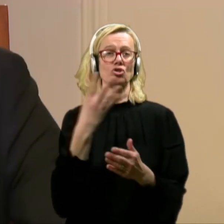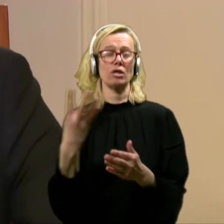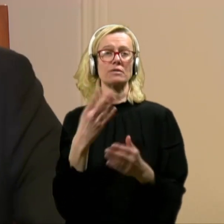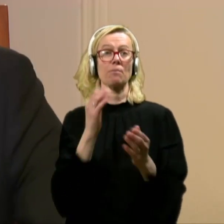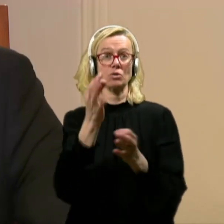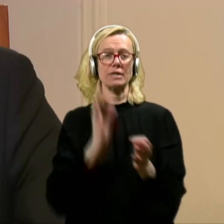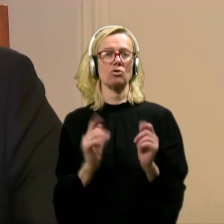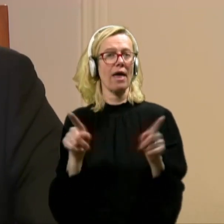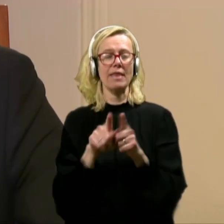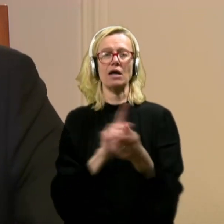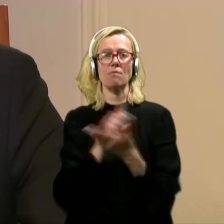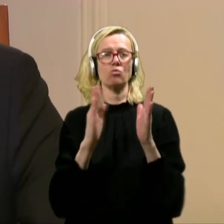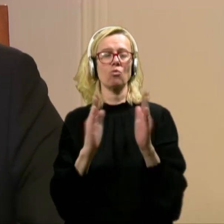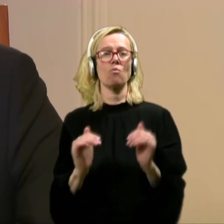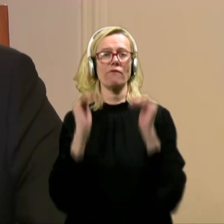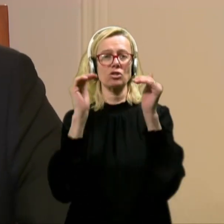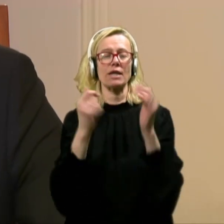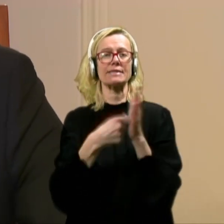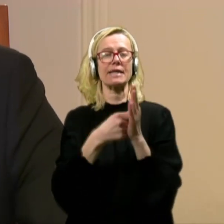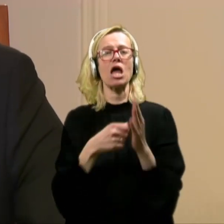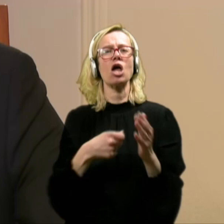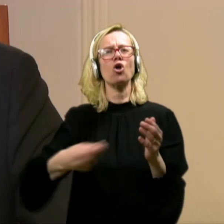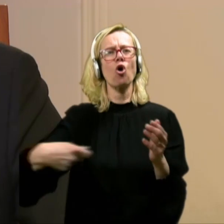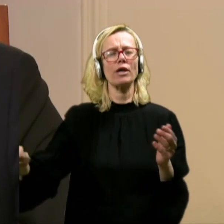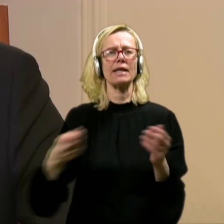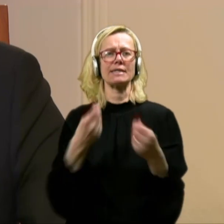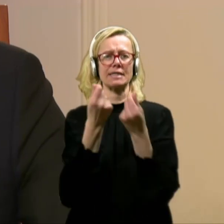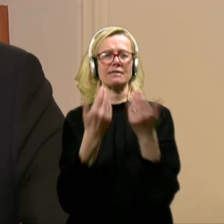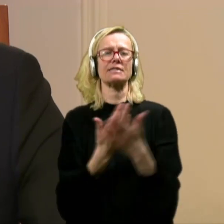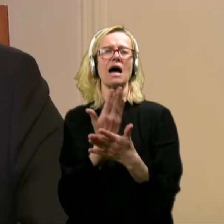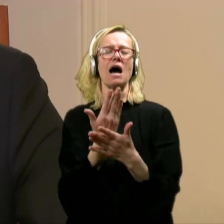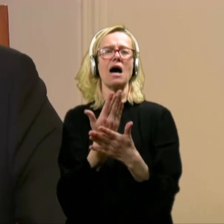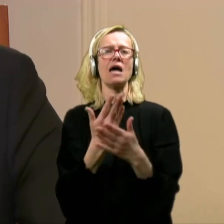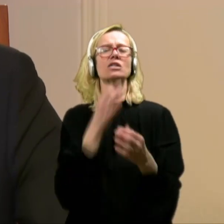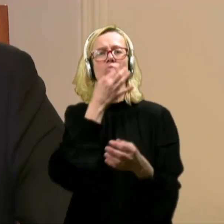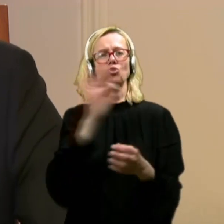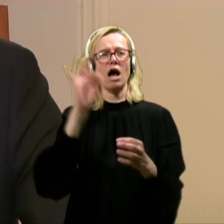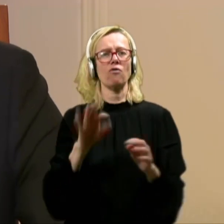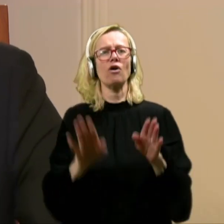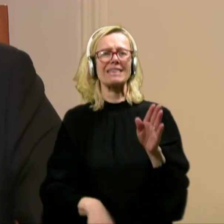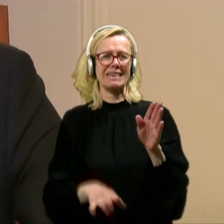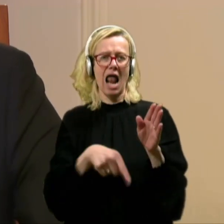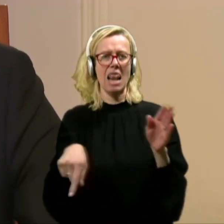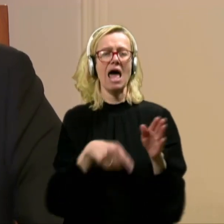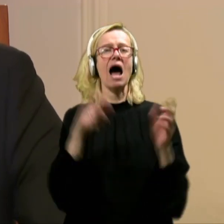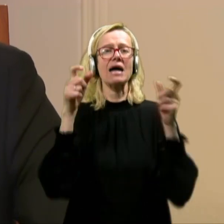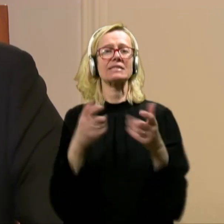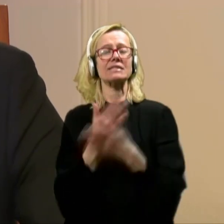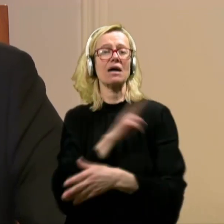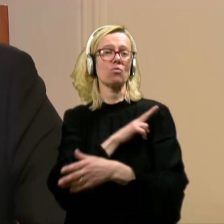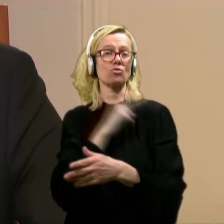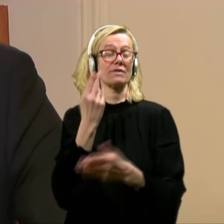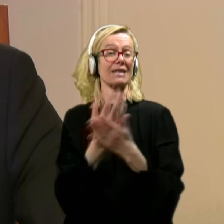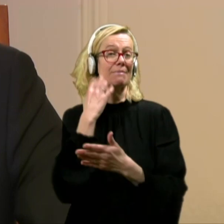pa so se v enakem obdobju povečale cene gnojil in sredstev za izboljšavo tal. Agencija Republike Slovenije